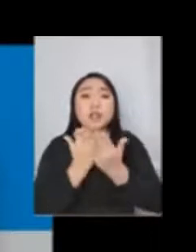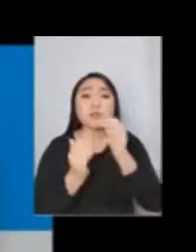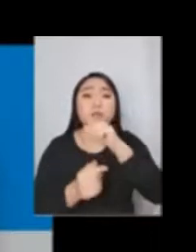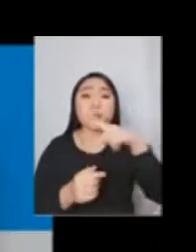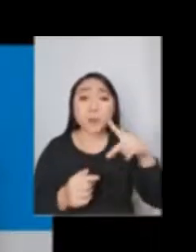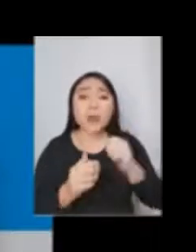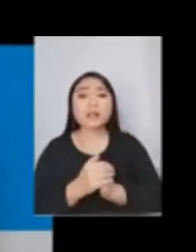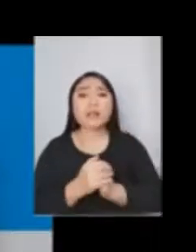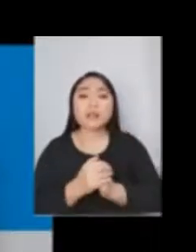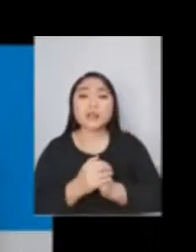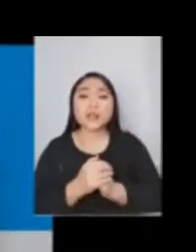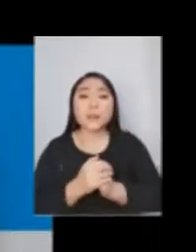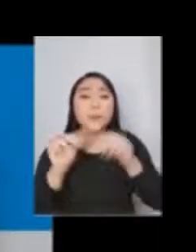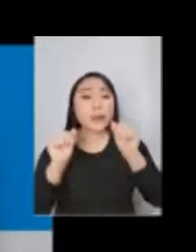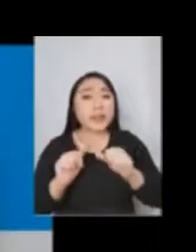natin kung paano siya gumagana.